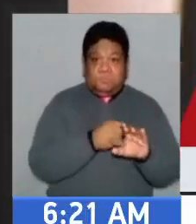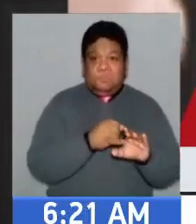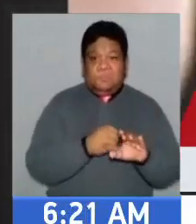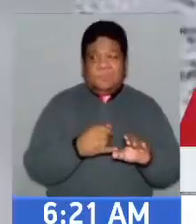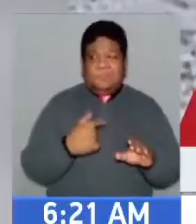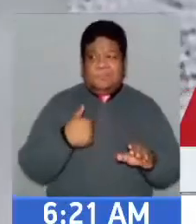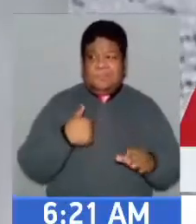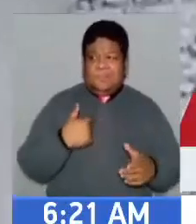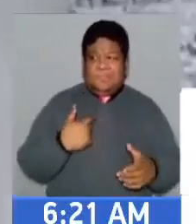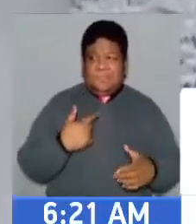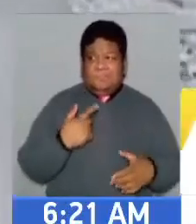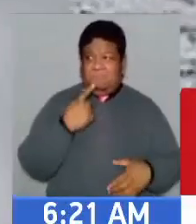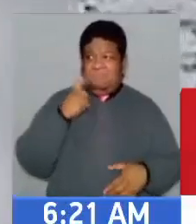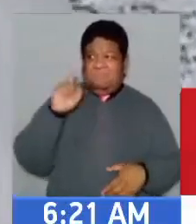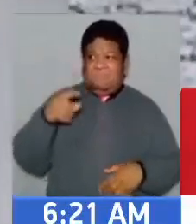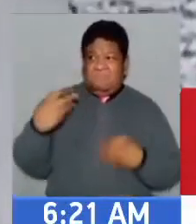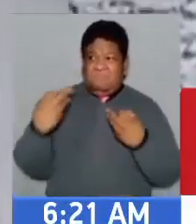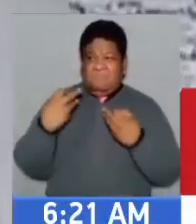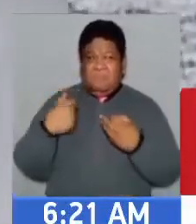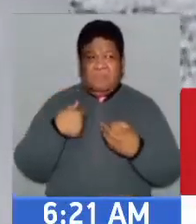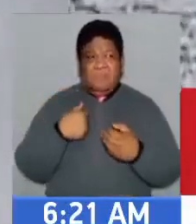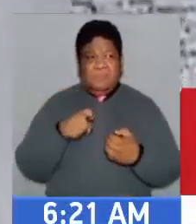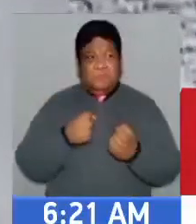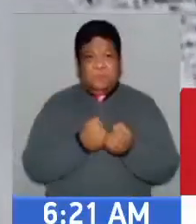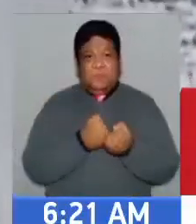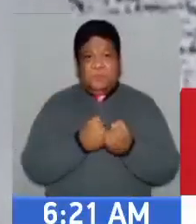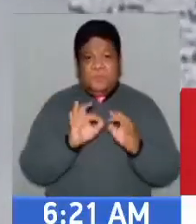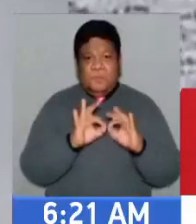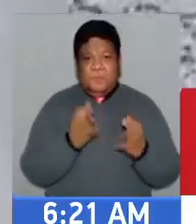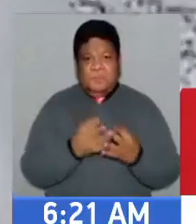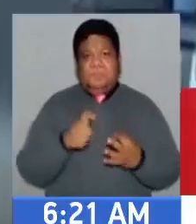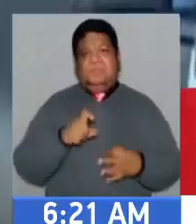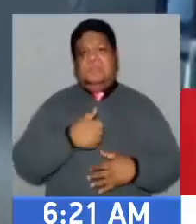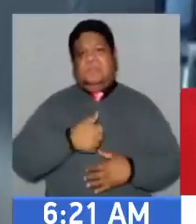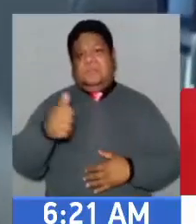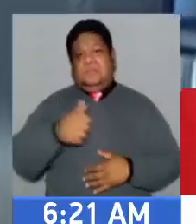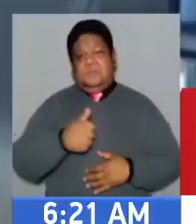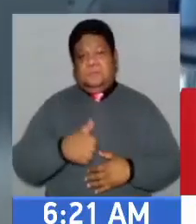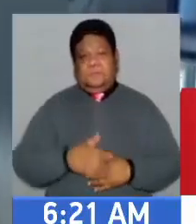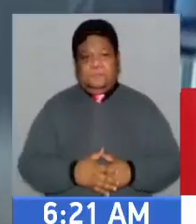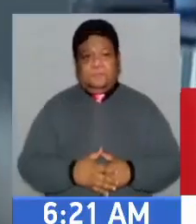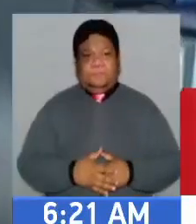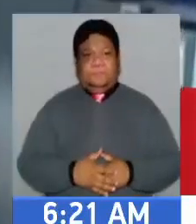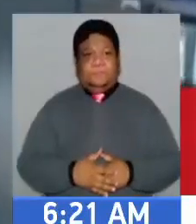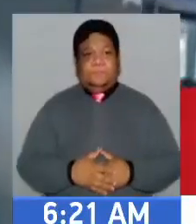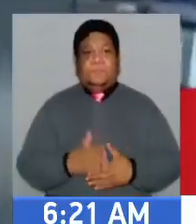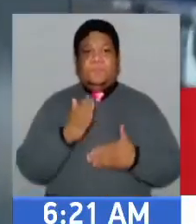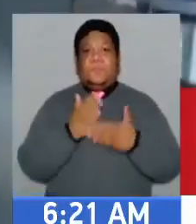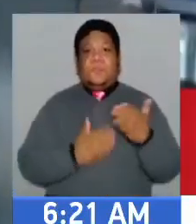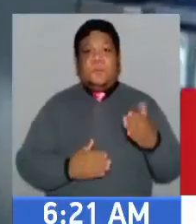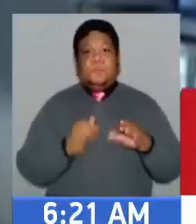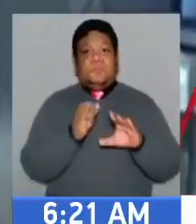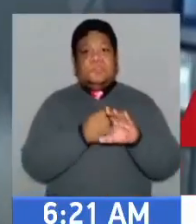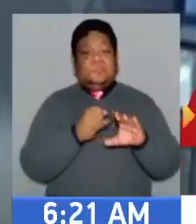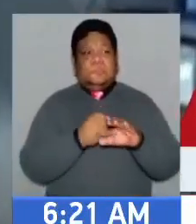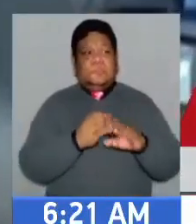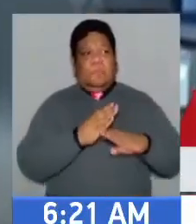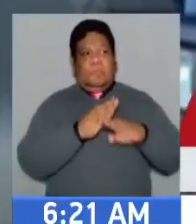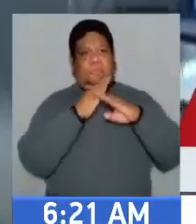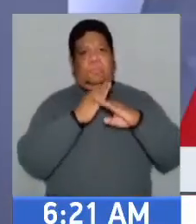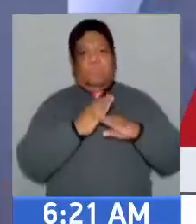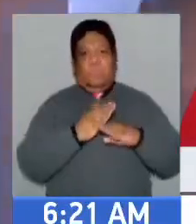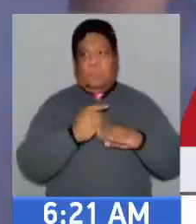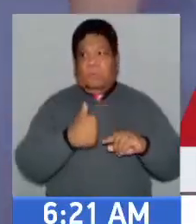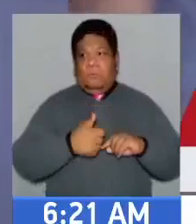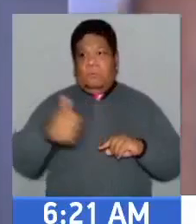ng mag-anak ko. Ang ilan naman, nakaranas umano ng panghaharang. Yung ibang jeep namin, hindi pa nakakabalik yung umalis. Sabi po kasi may nangaharang